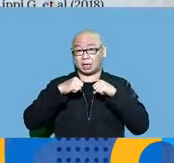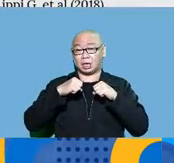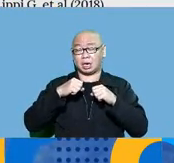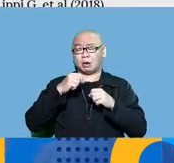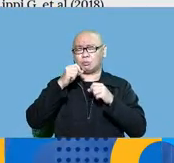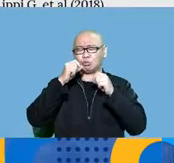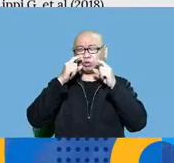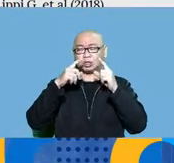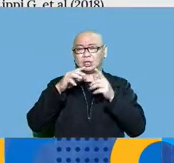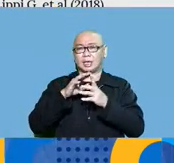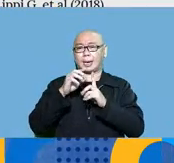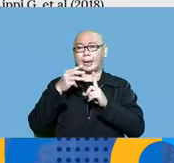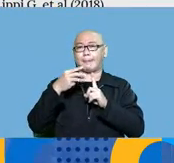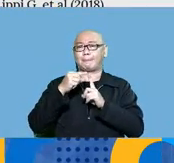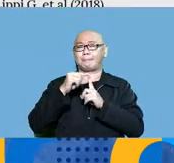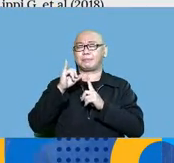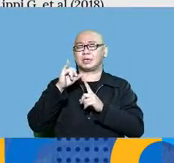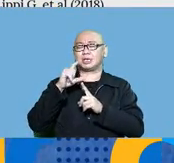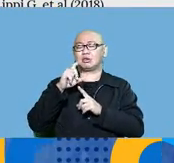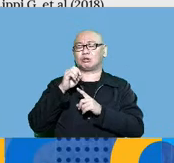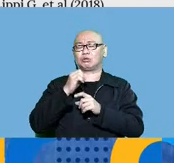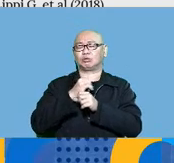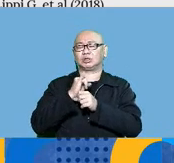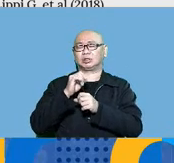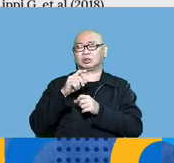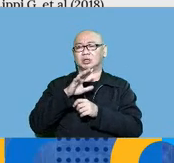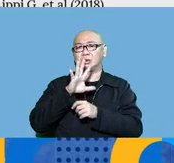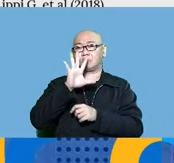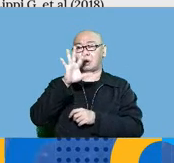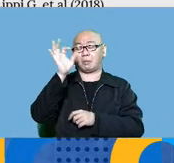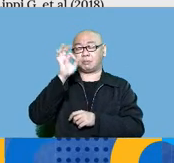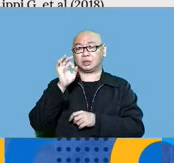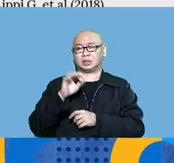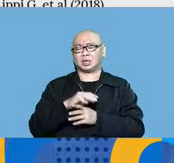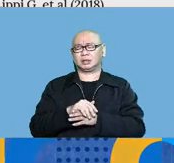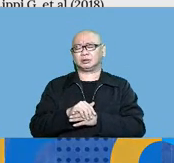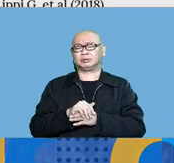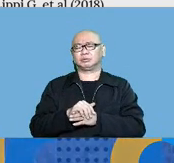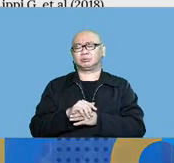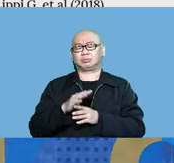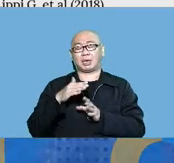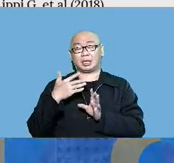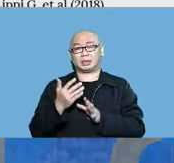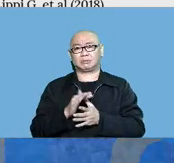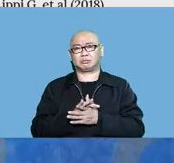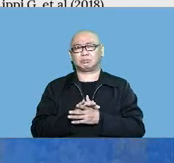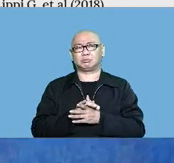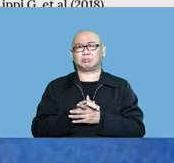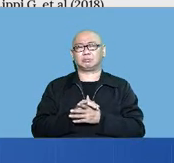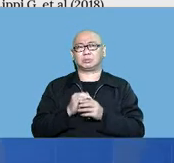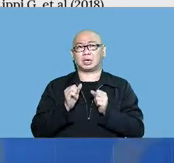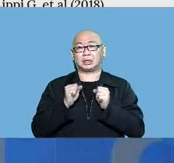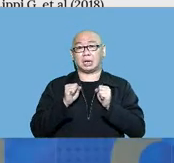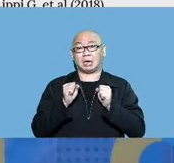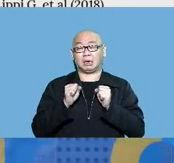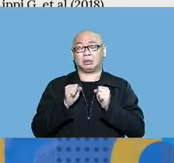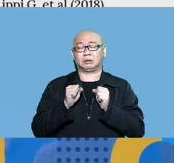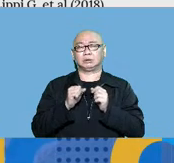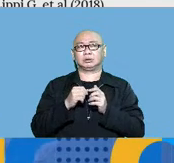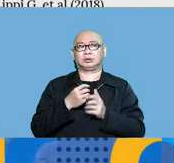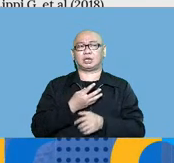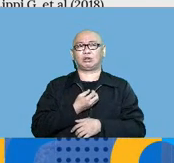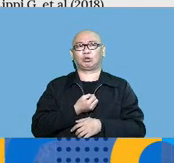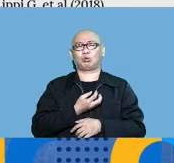Bukti epidemiologi menunjukkan bahwa 5% dari seluruh kematian mendadak merupakan kasus kematian jantung mendadak pada